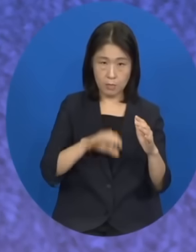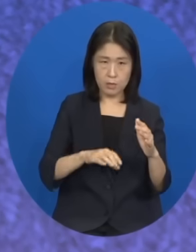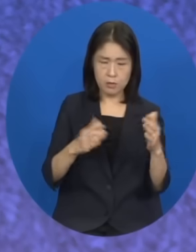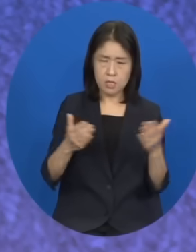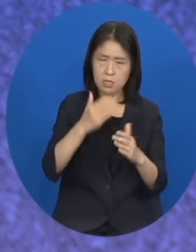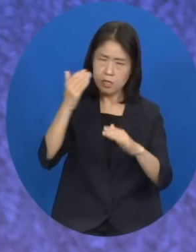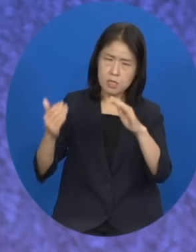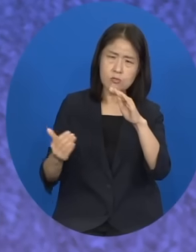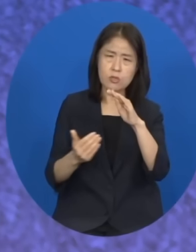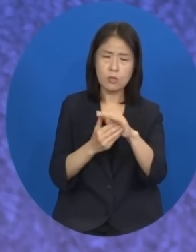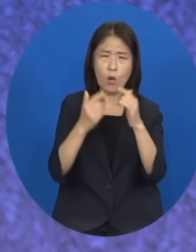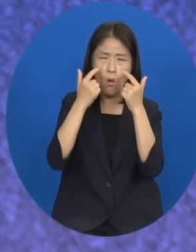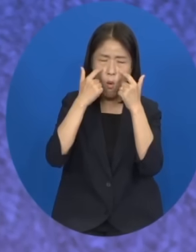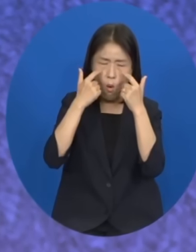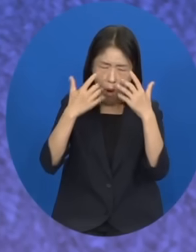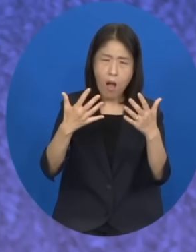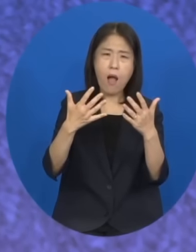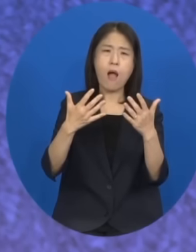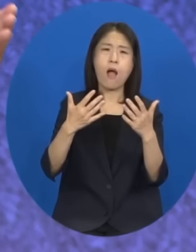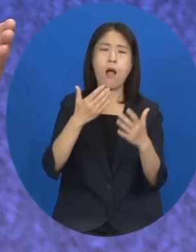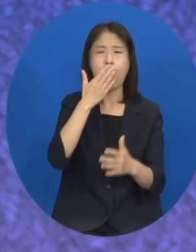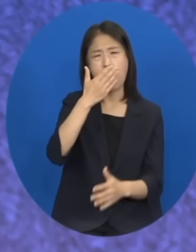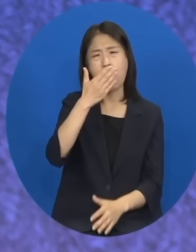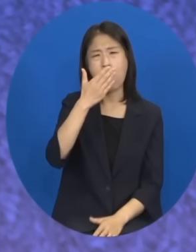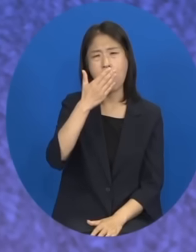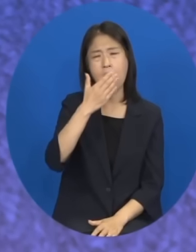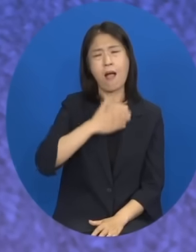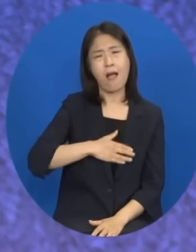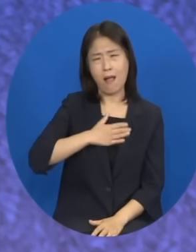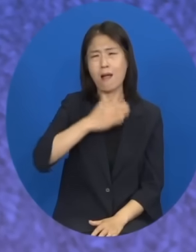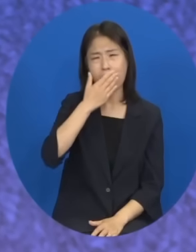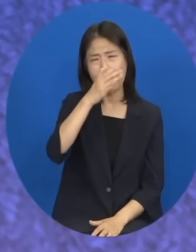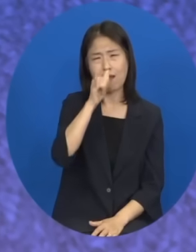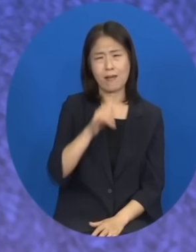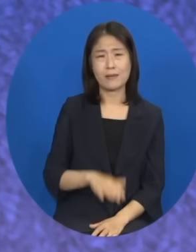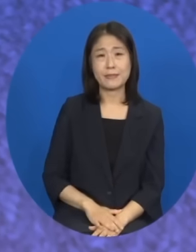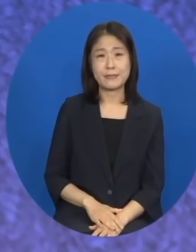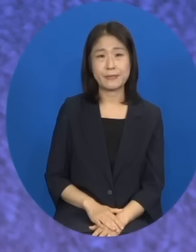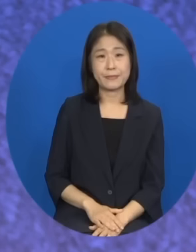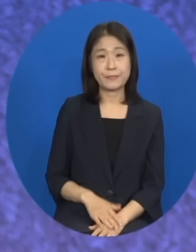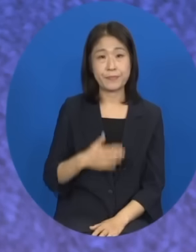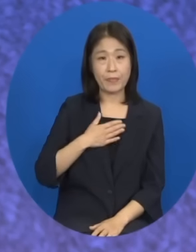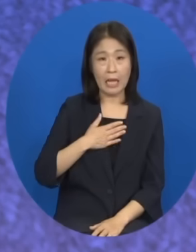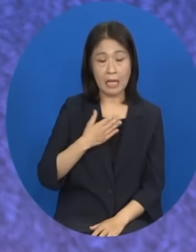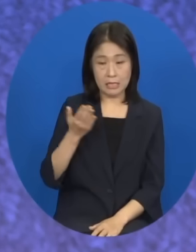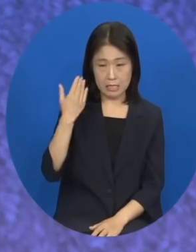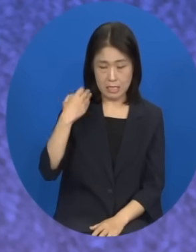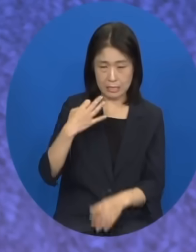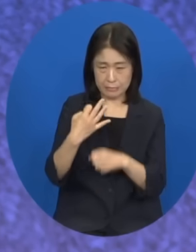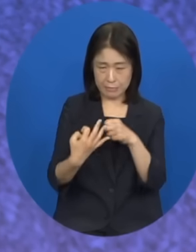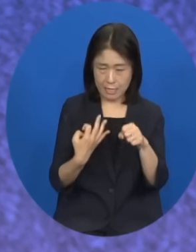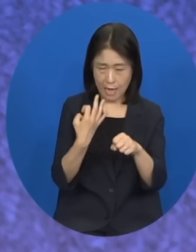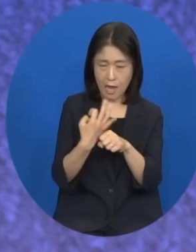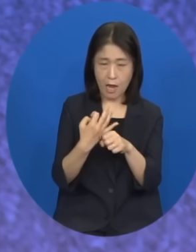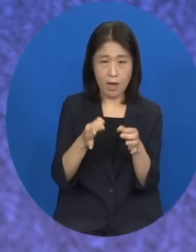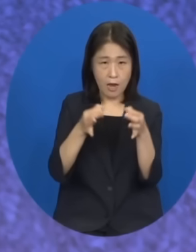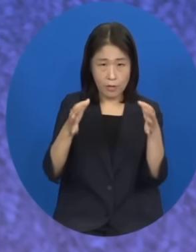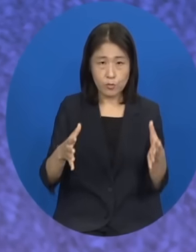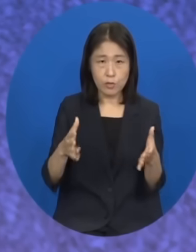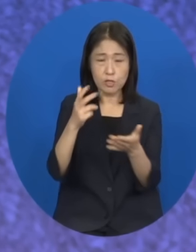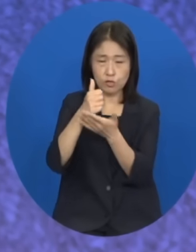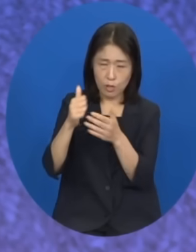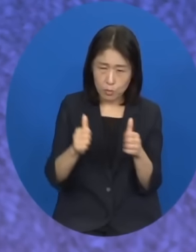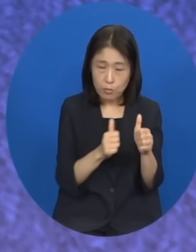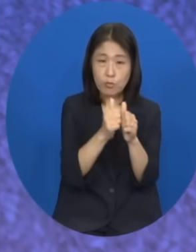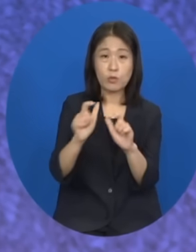나타나요. 제가 지난 14년 동안 예수님과 동행하는 삶을 살고 또